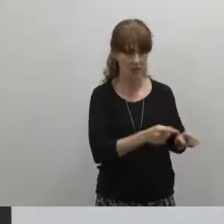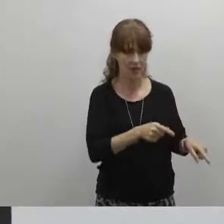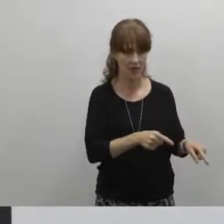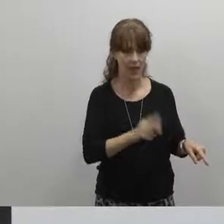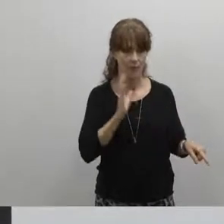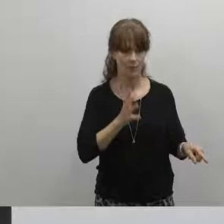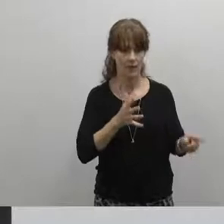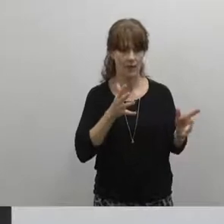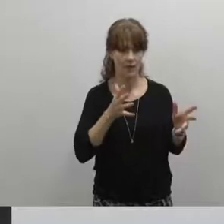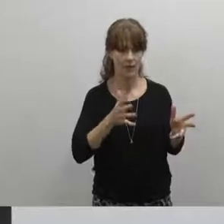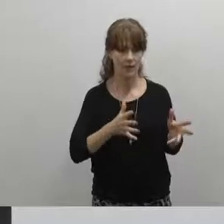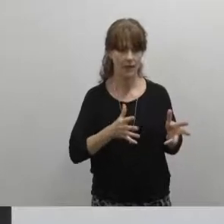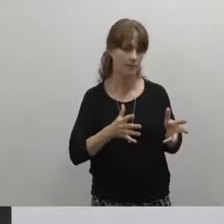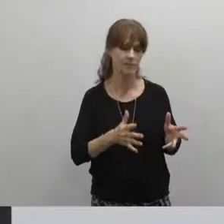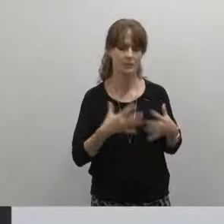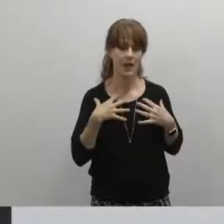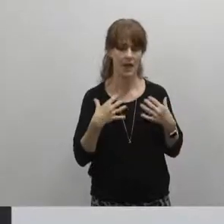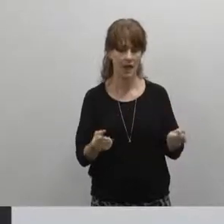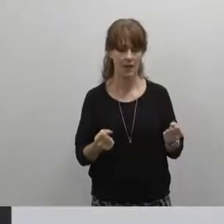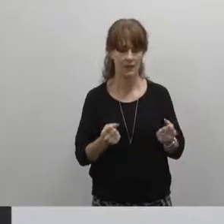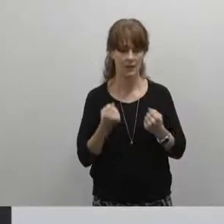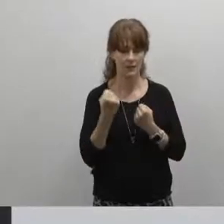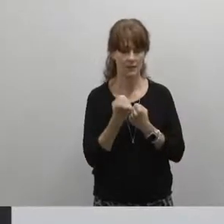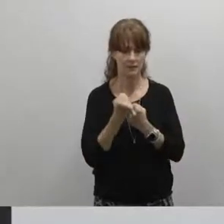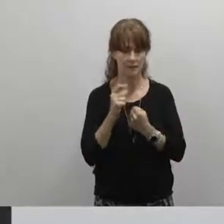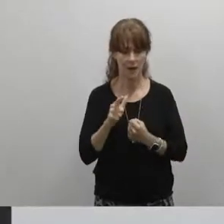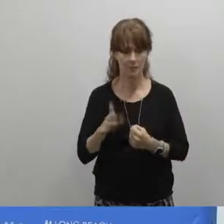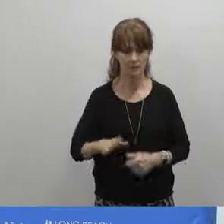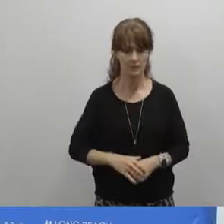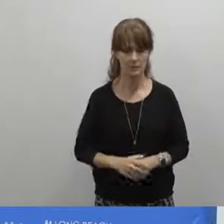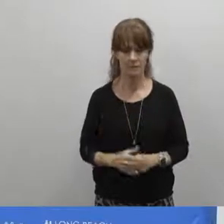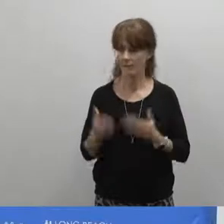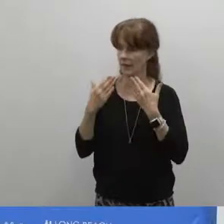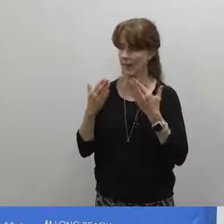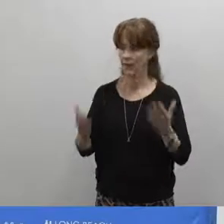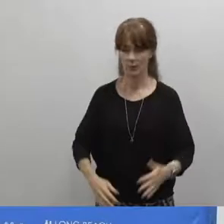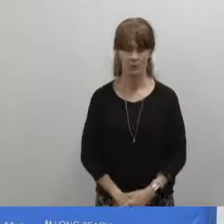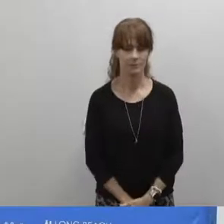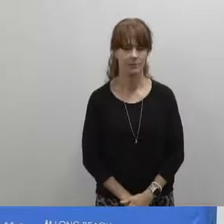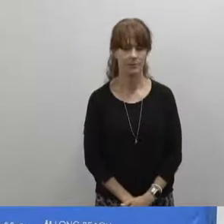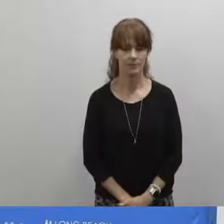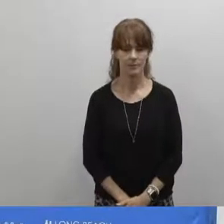rạp ai phá ôn quạt chùm nón kào ý nội châu riêng chìa mùi.